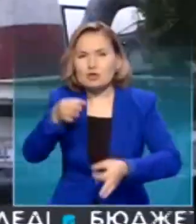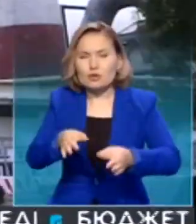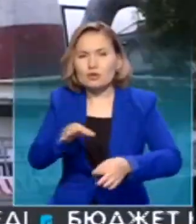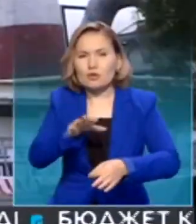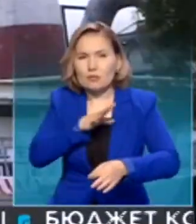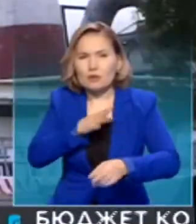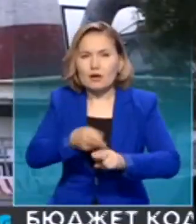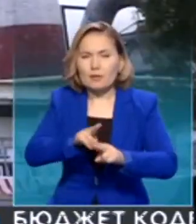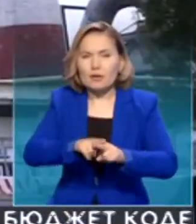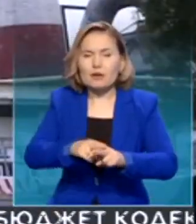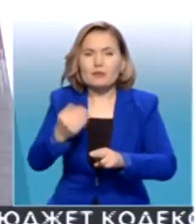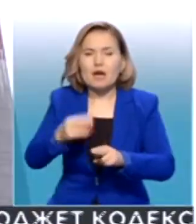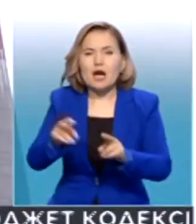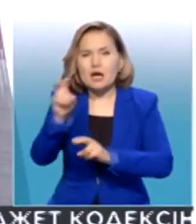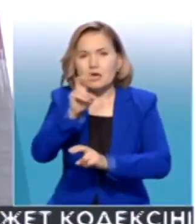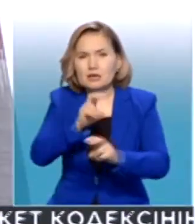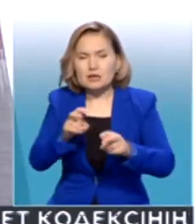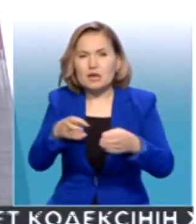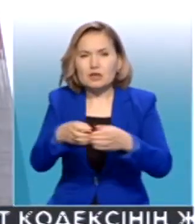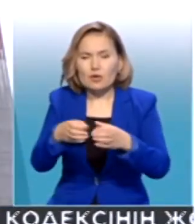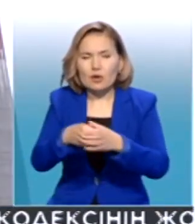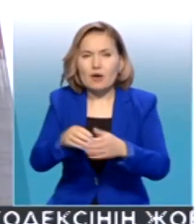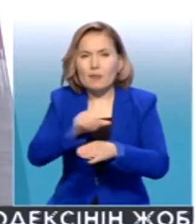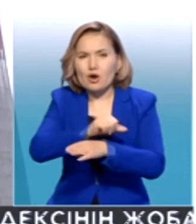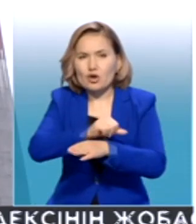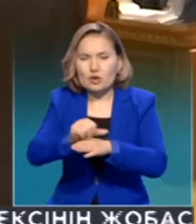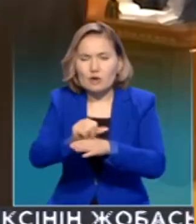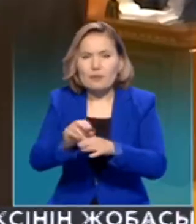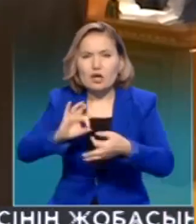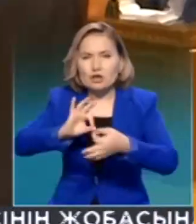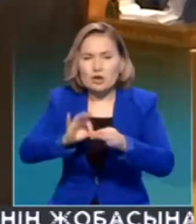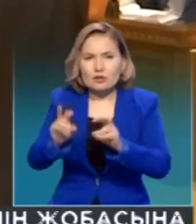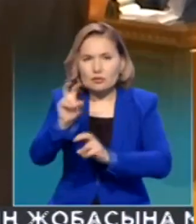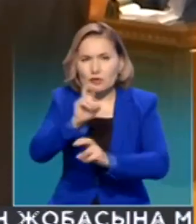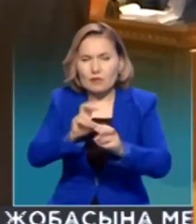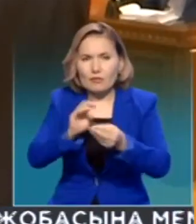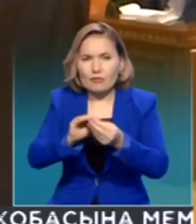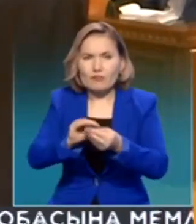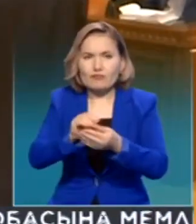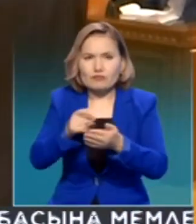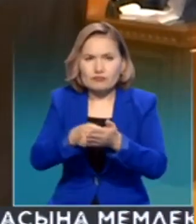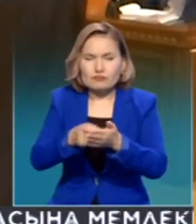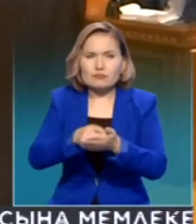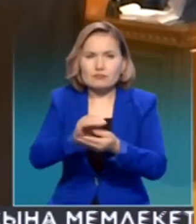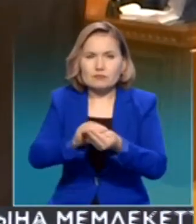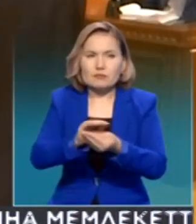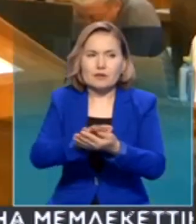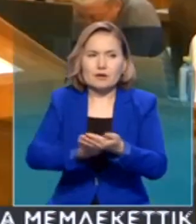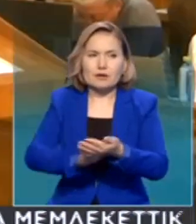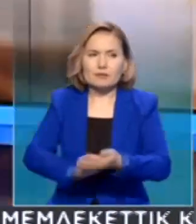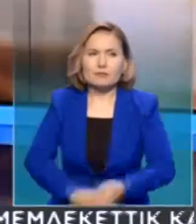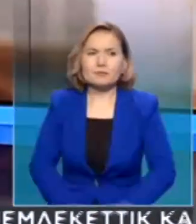өткен хабарлады. Ал іздеу топтары шекаралық аймақтарға дейін жеті тексеру жүргізіп жатыр.